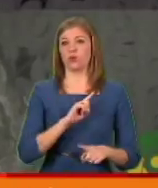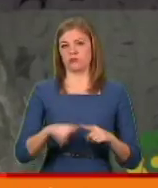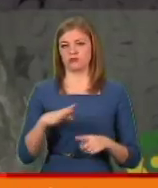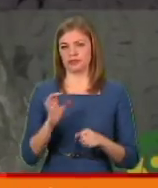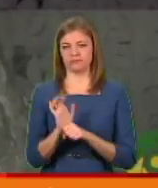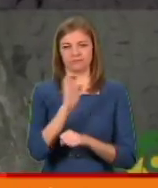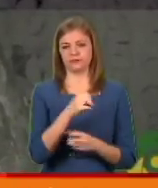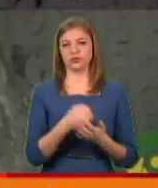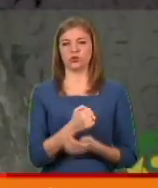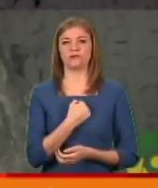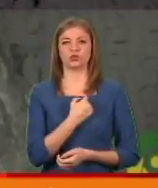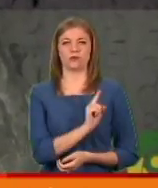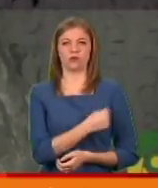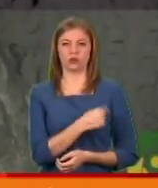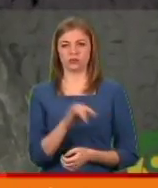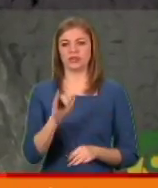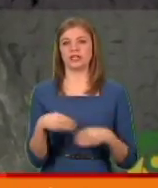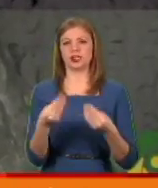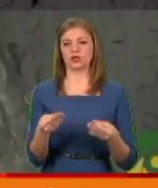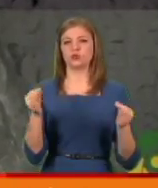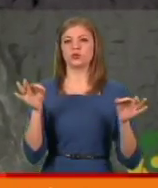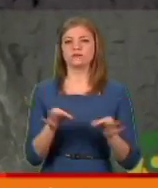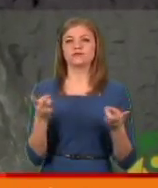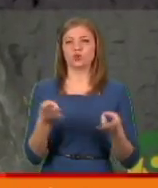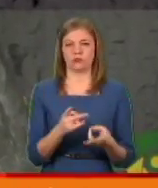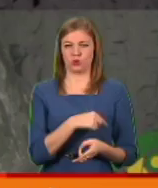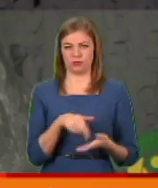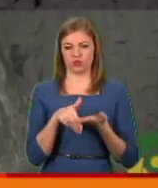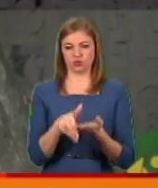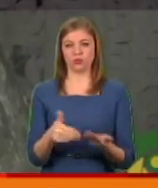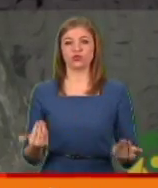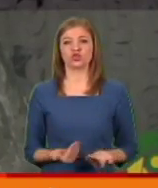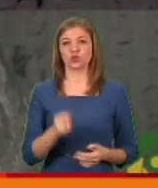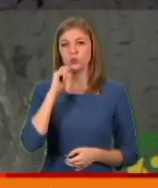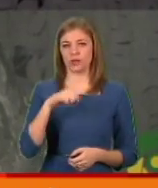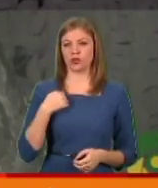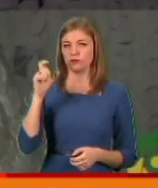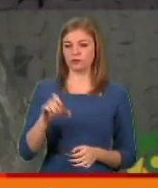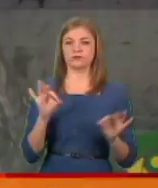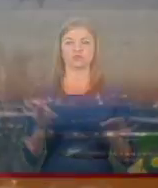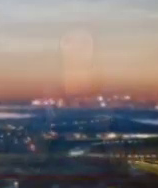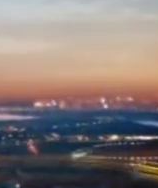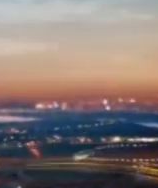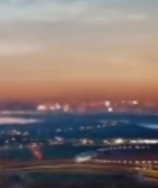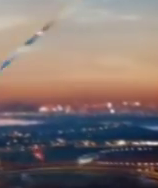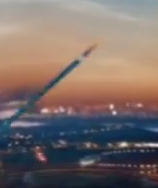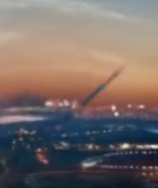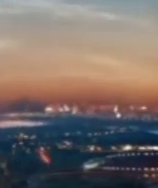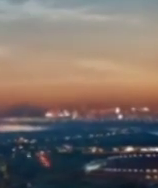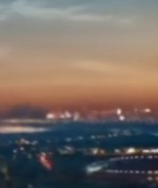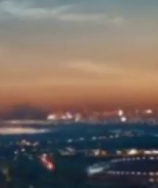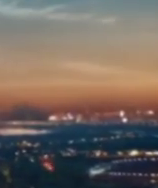було доставлено до військового госпіталю та надано необхідну медичну допомогу. Життю українського воїна ніщо не загрожує.